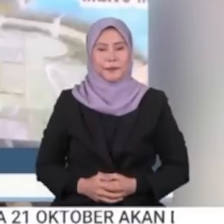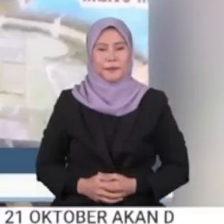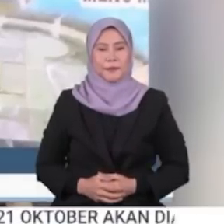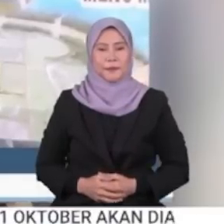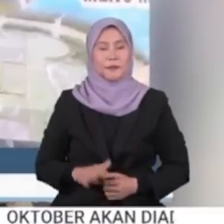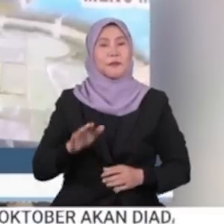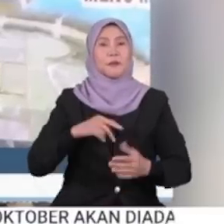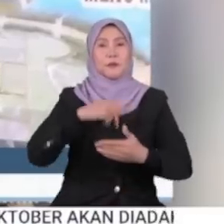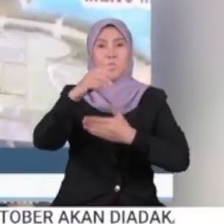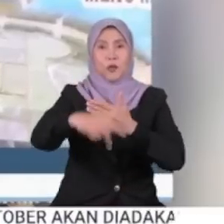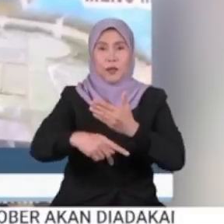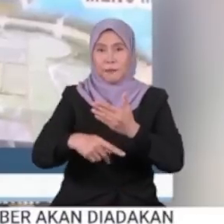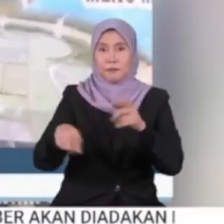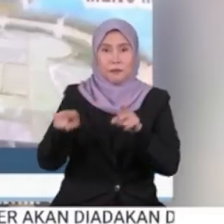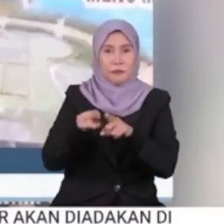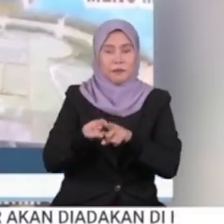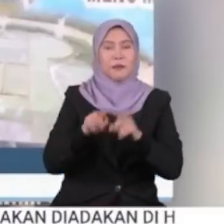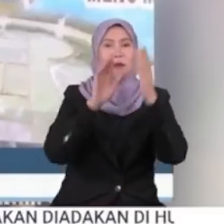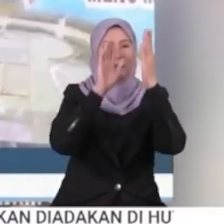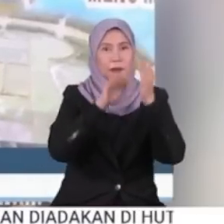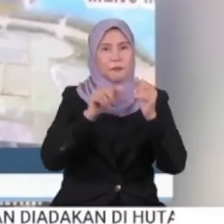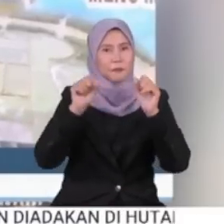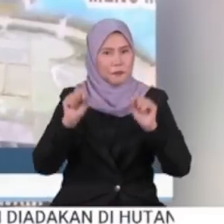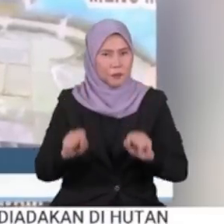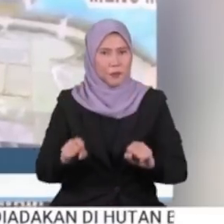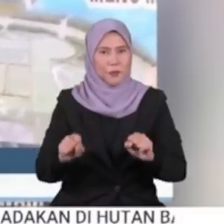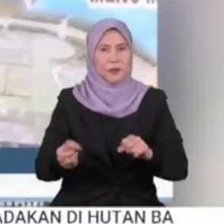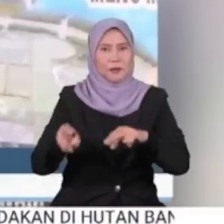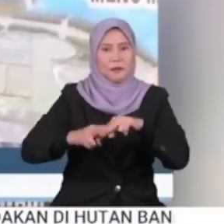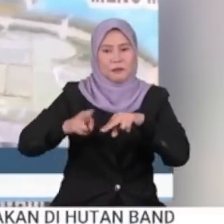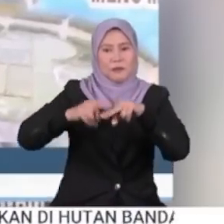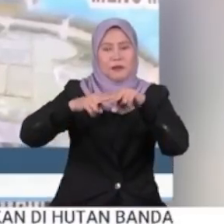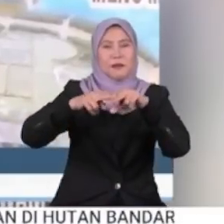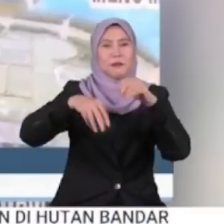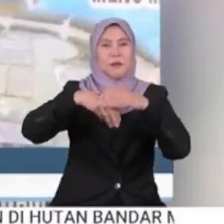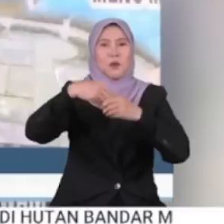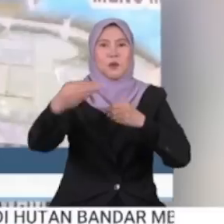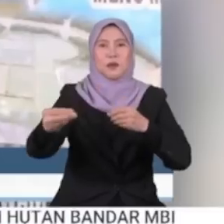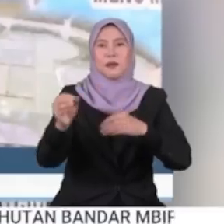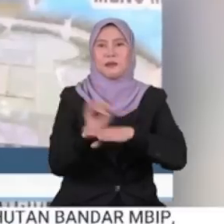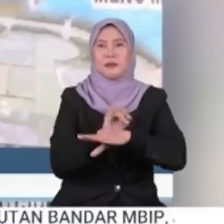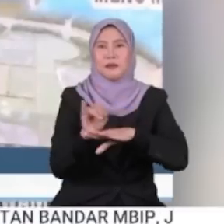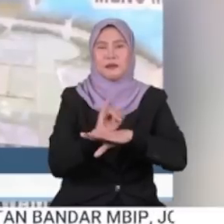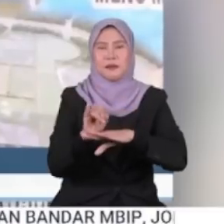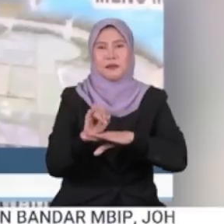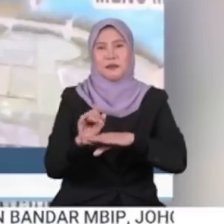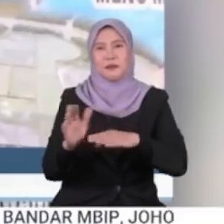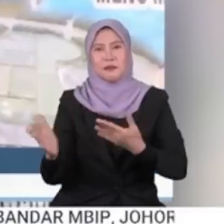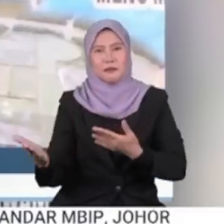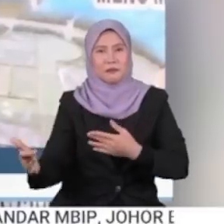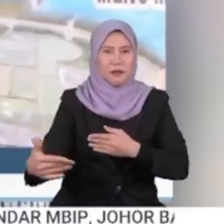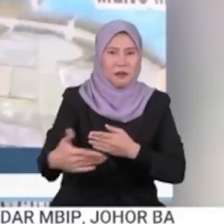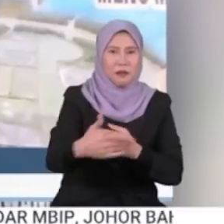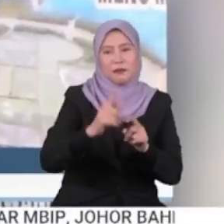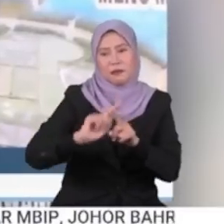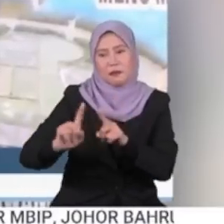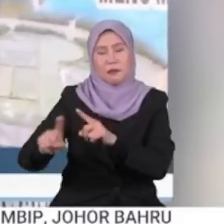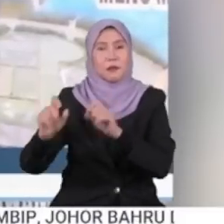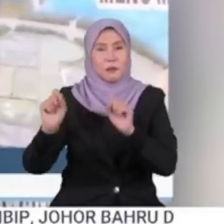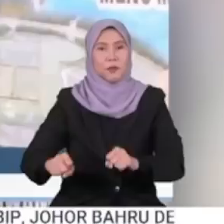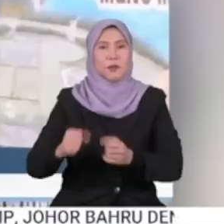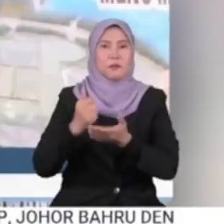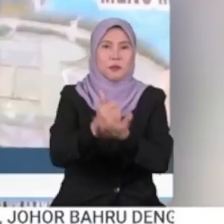Jelasnya, melalui program seperti itu diharap dapat meningkatkan lagi pengeluaran hasil industri akuakultur sekaligus